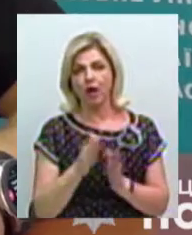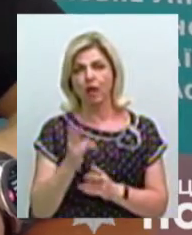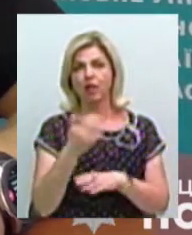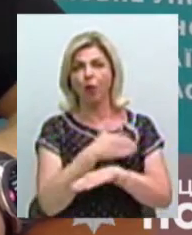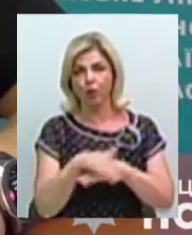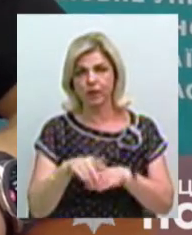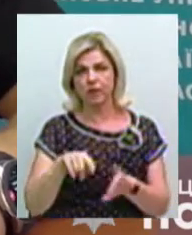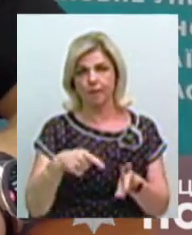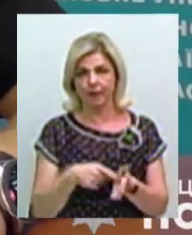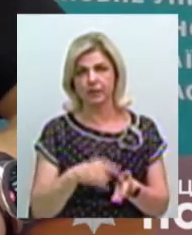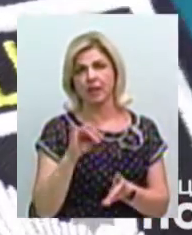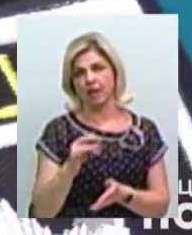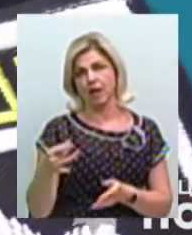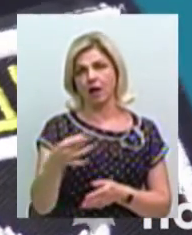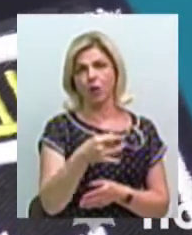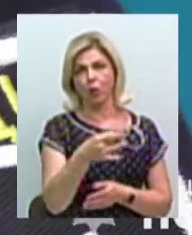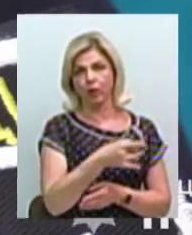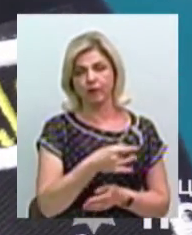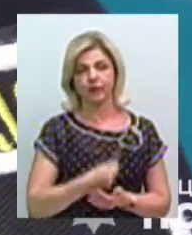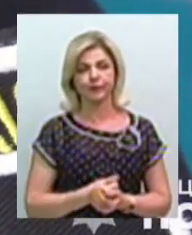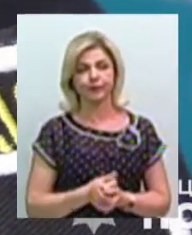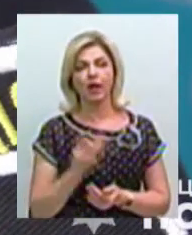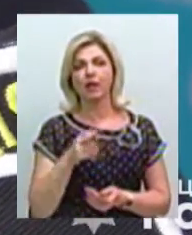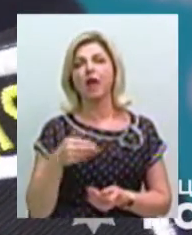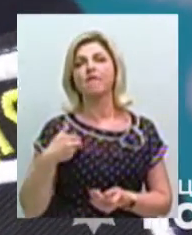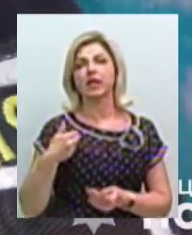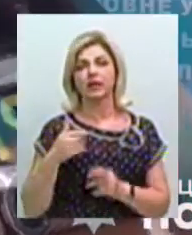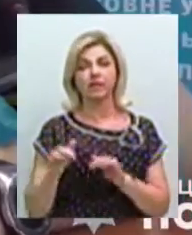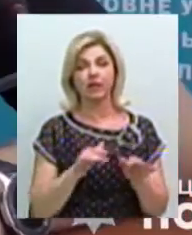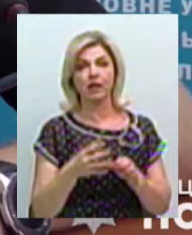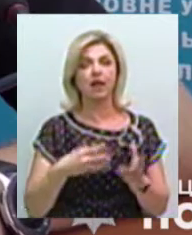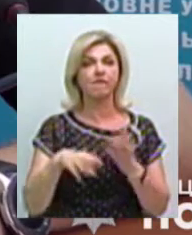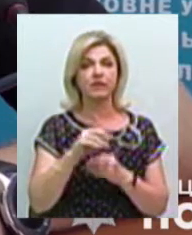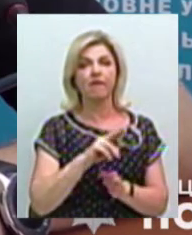міст та районів. Для ефективної діяльності всіх